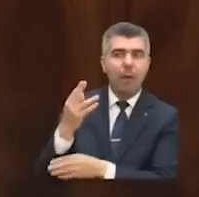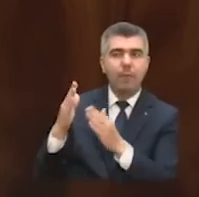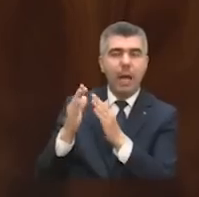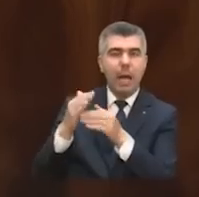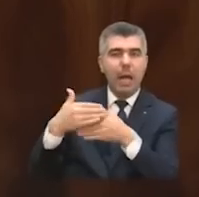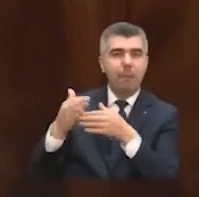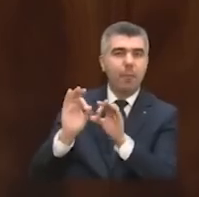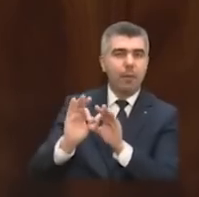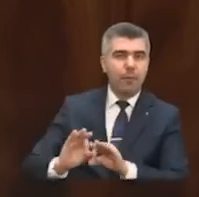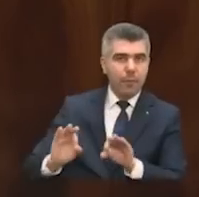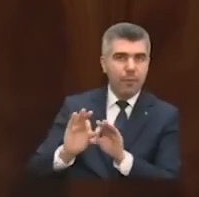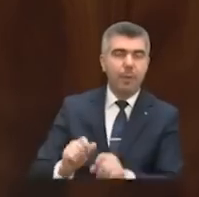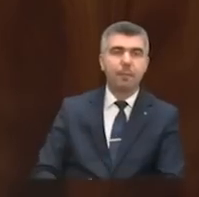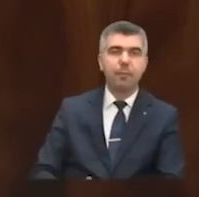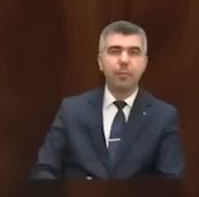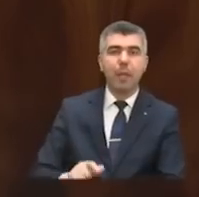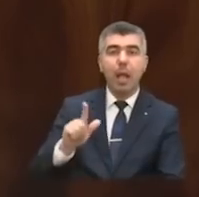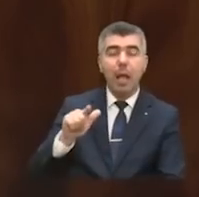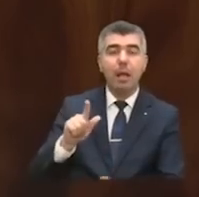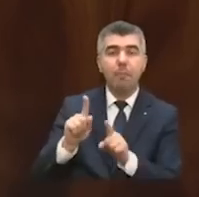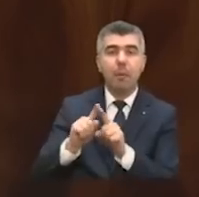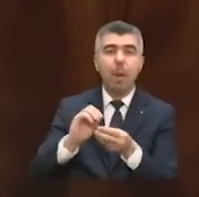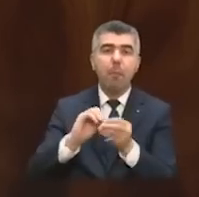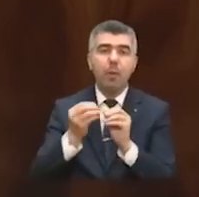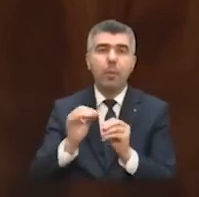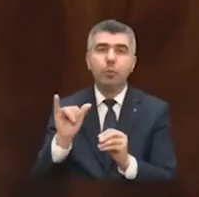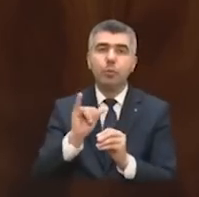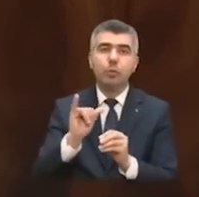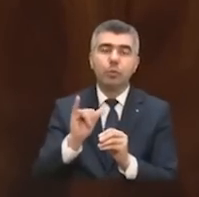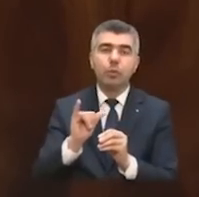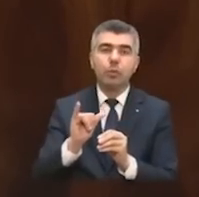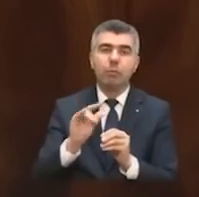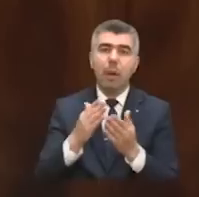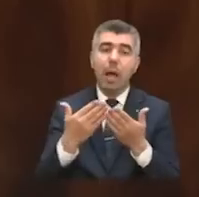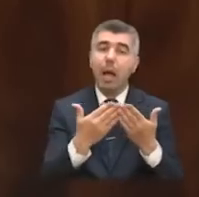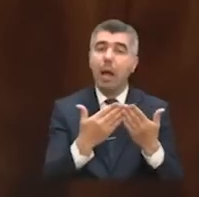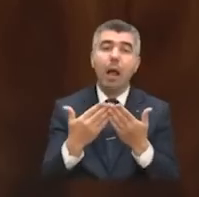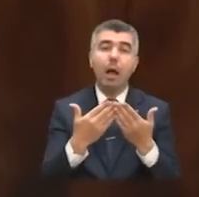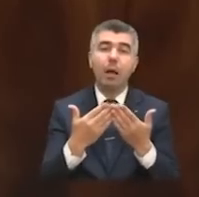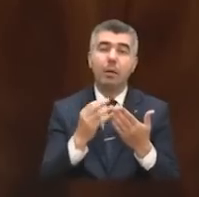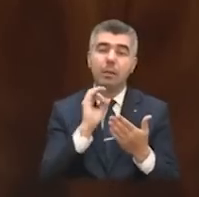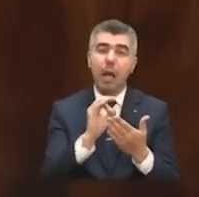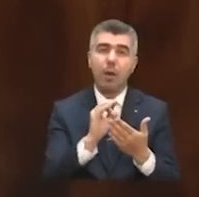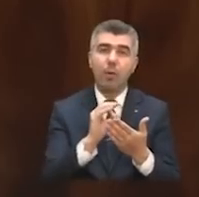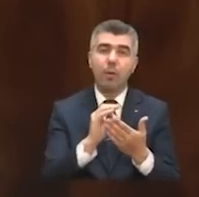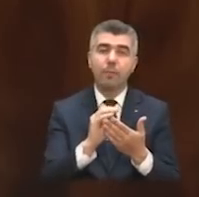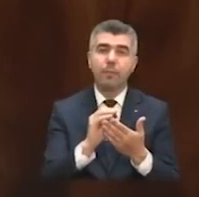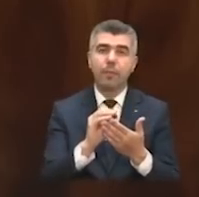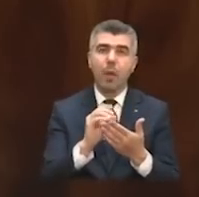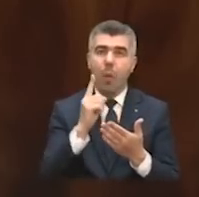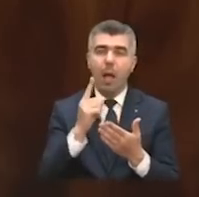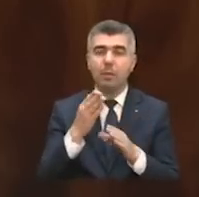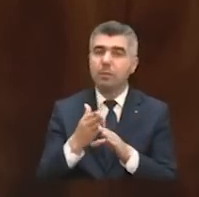ولكن بالخصوص ما كيكملوش لان كاين اشكاليه ديال الدراسه. واحد السيد